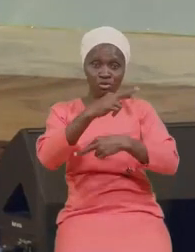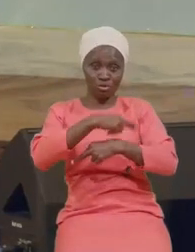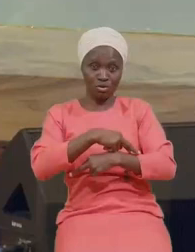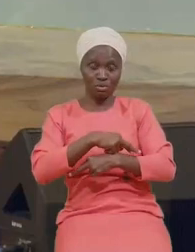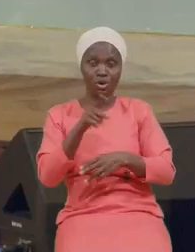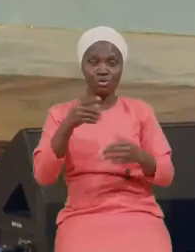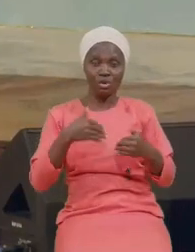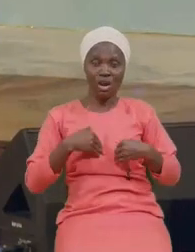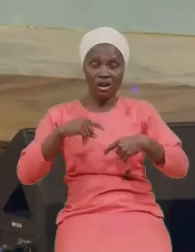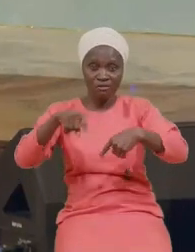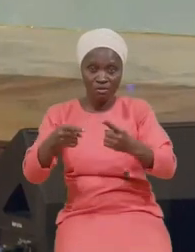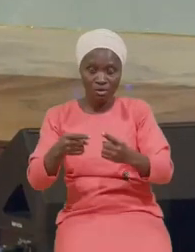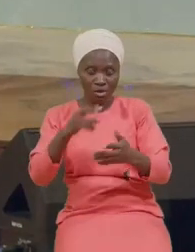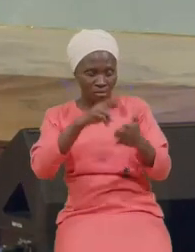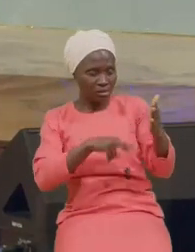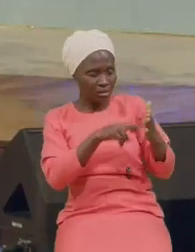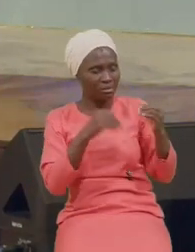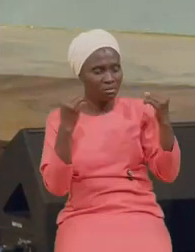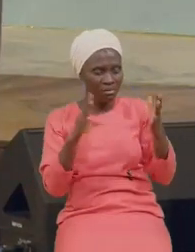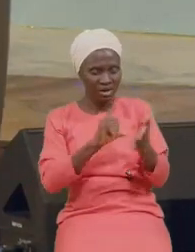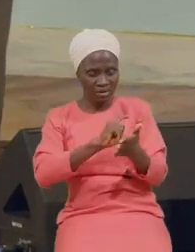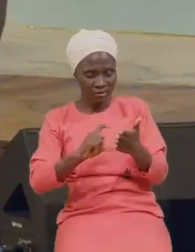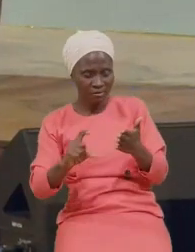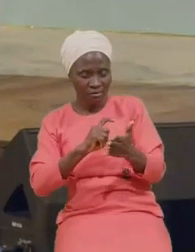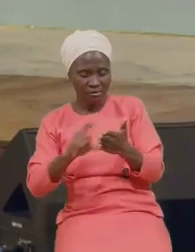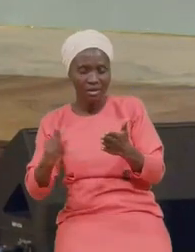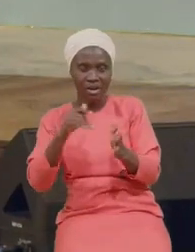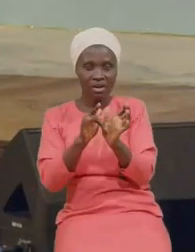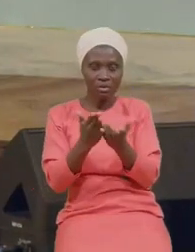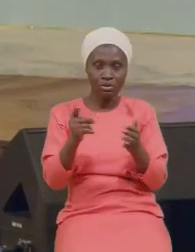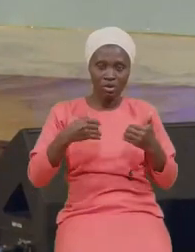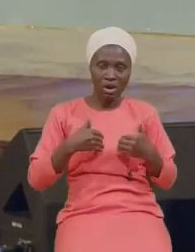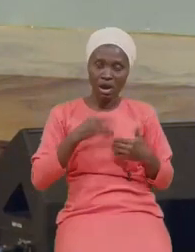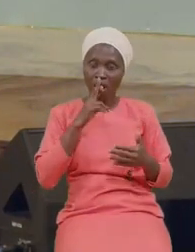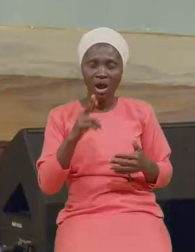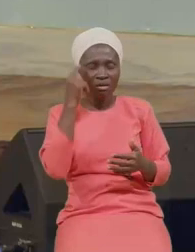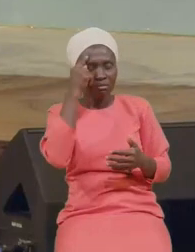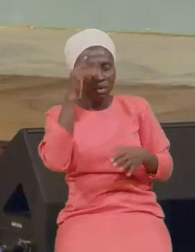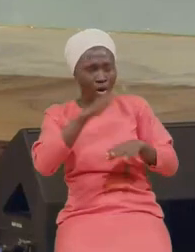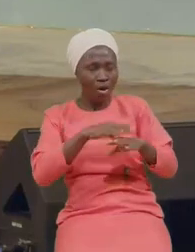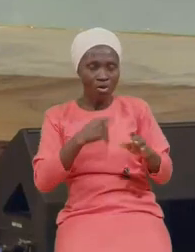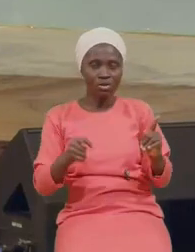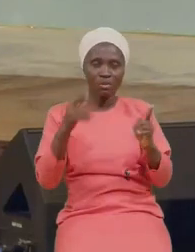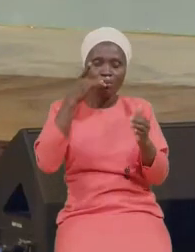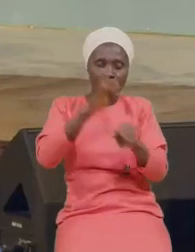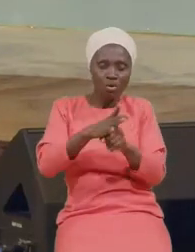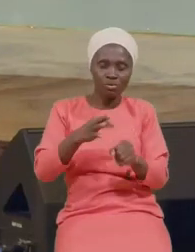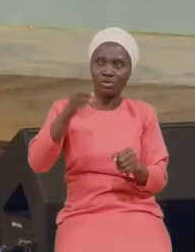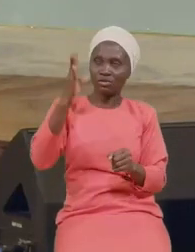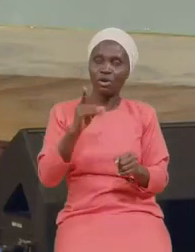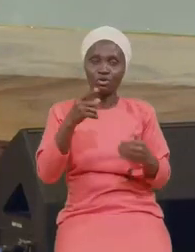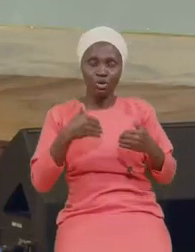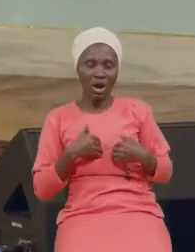parcours les pages de l'écriture tu médites sur les promesses de Dieu tu médites sur la puissance de Dieu